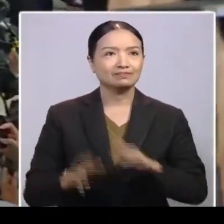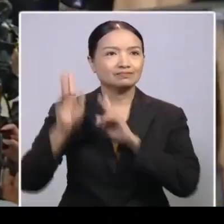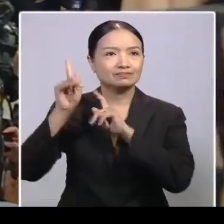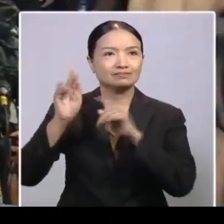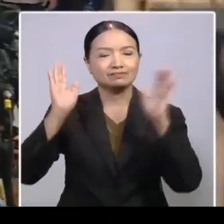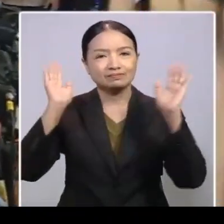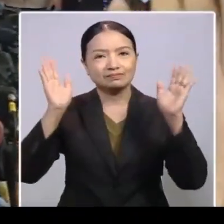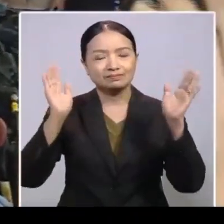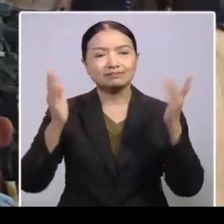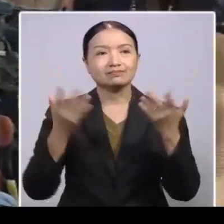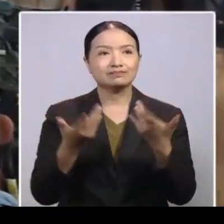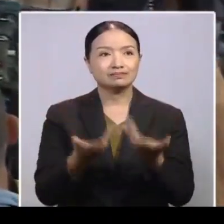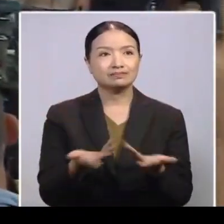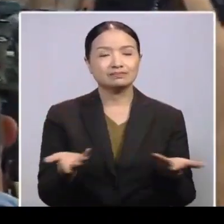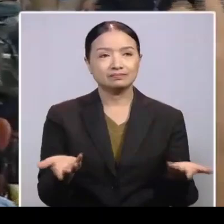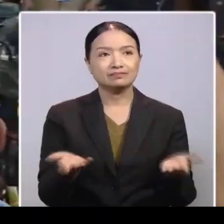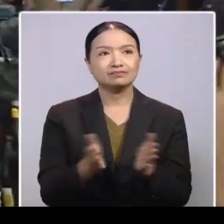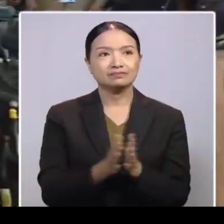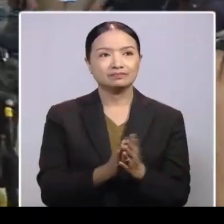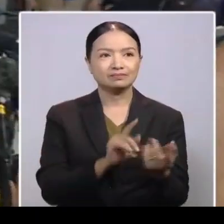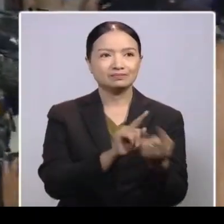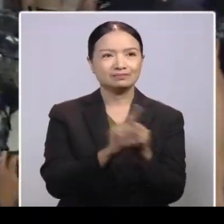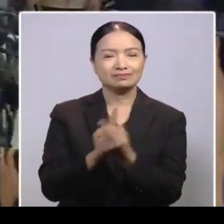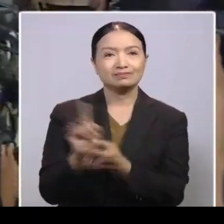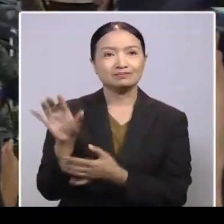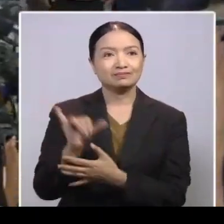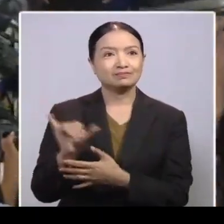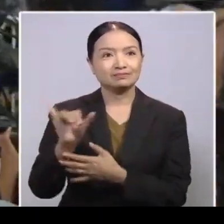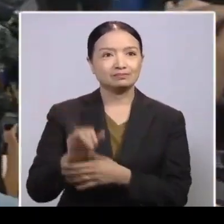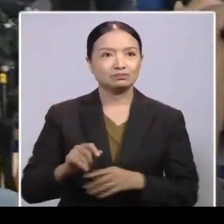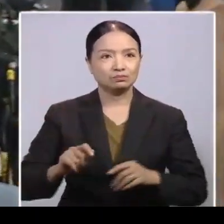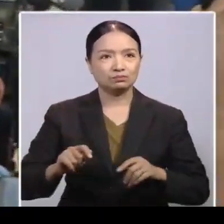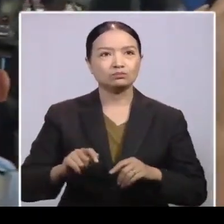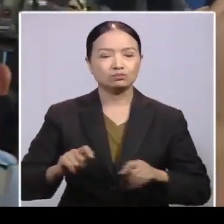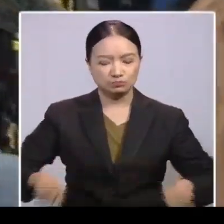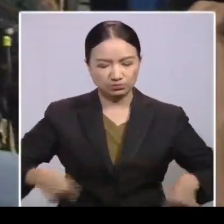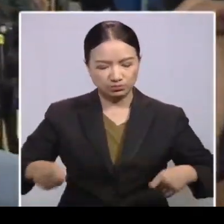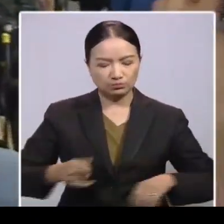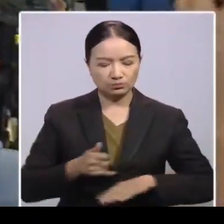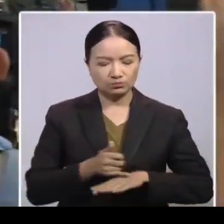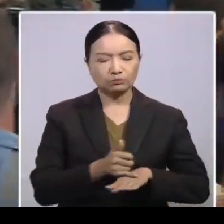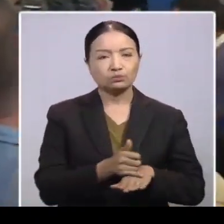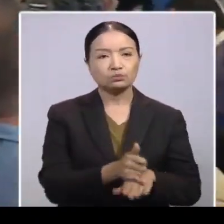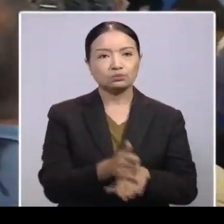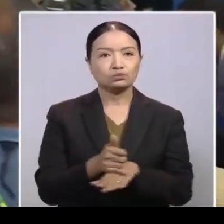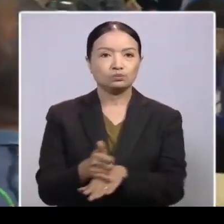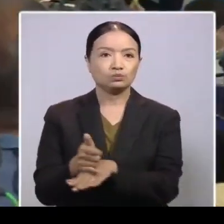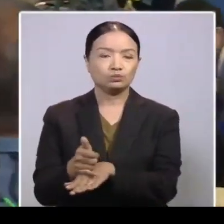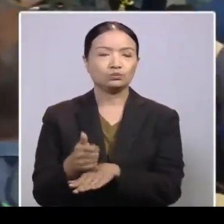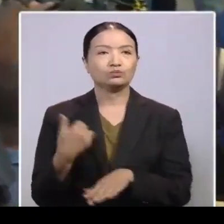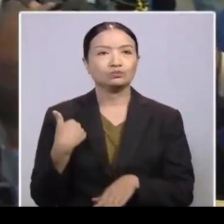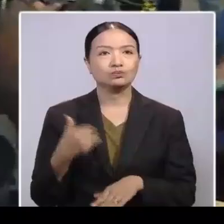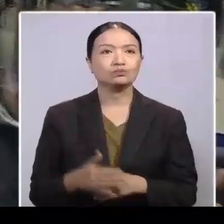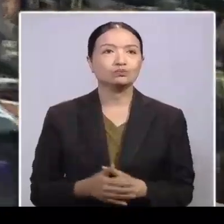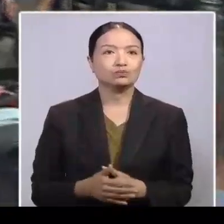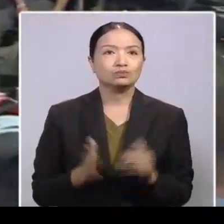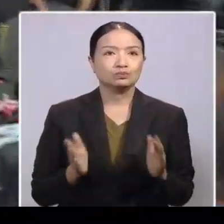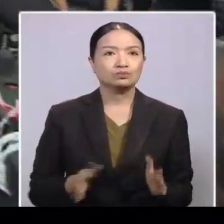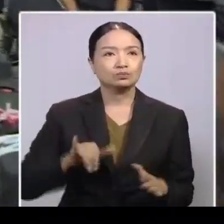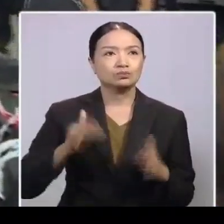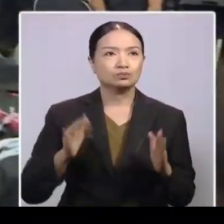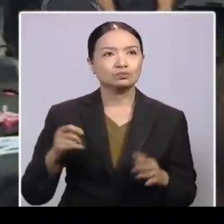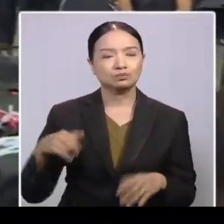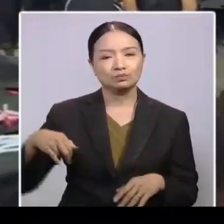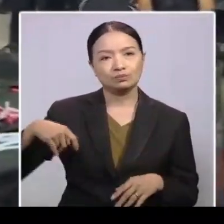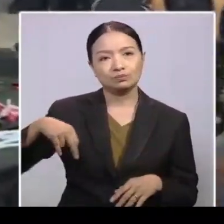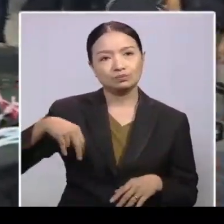วไว้แล้วนะครับเป็นจุดที่จะได้เจอญาติๆกันนะครับบางคนนั่งรถเข็นออกมานะคุณผู้ชมนะครับบางคนนั่งรถเข็นบางคนก็เดิน